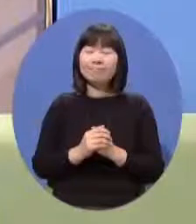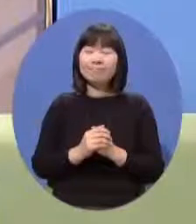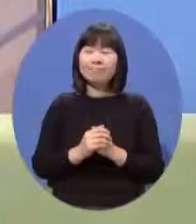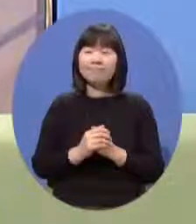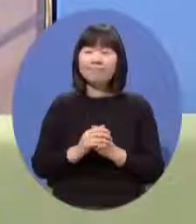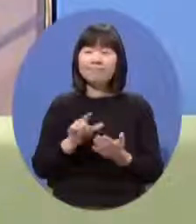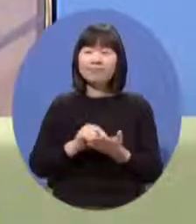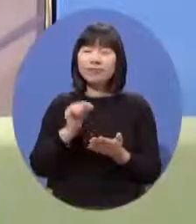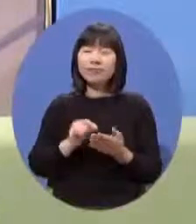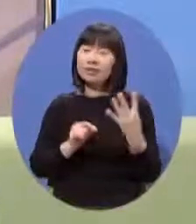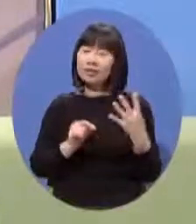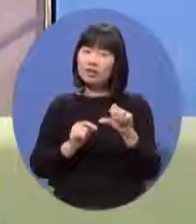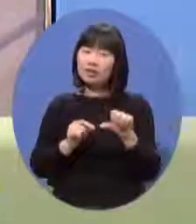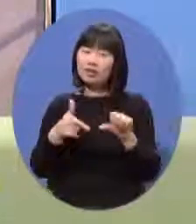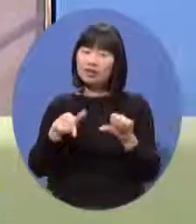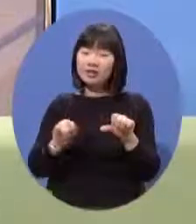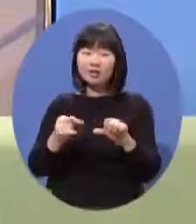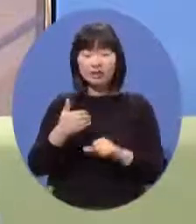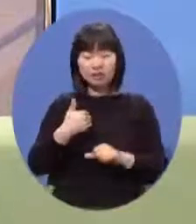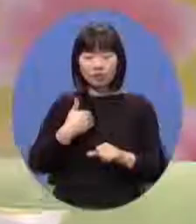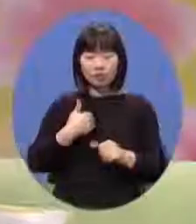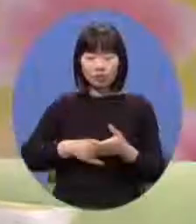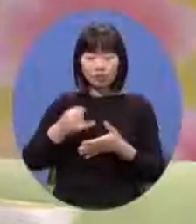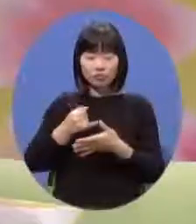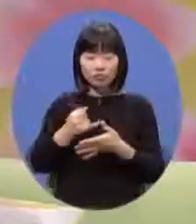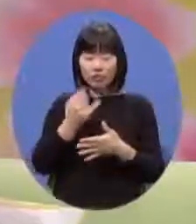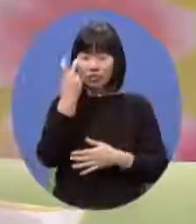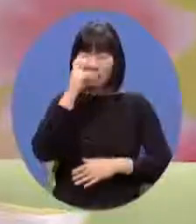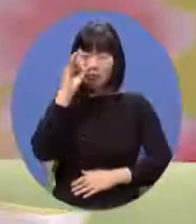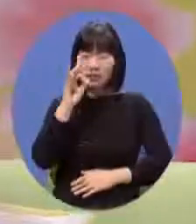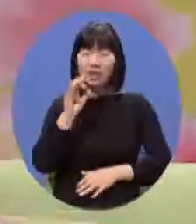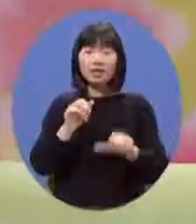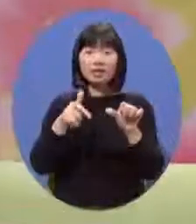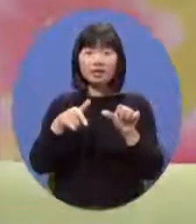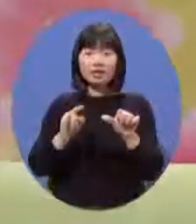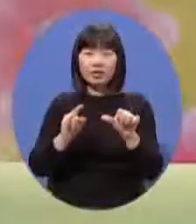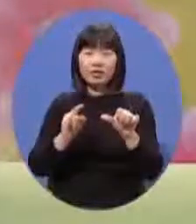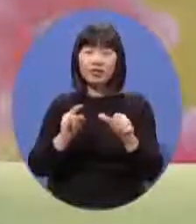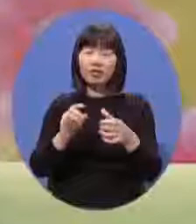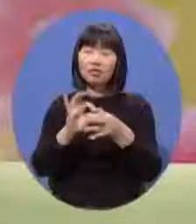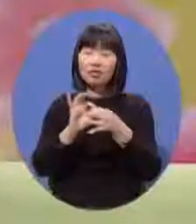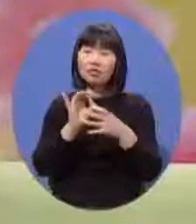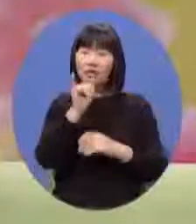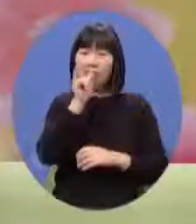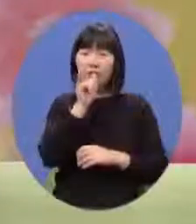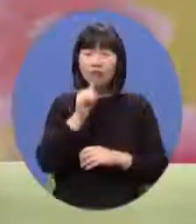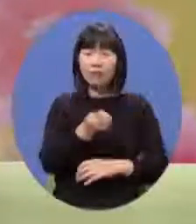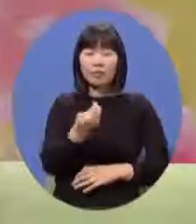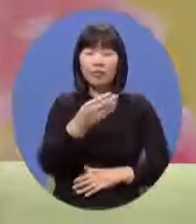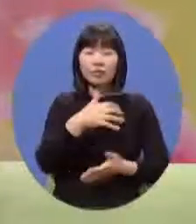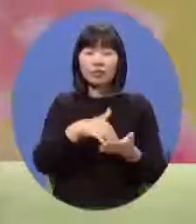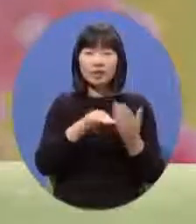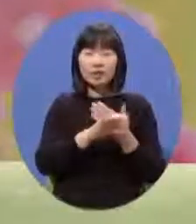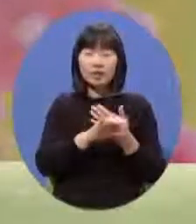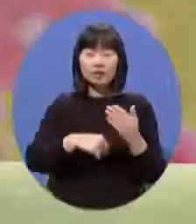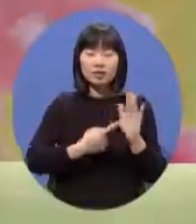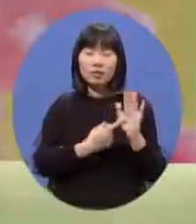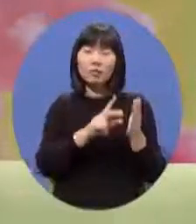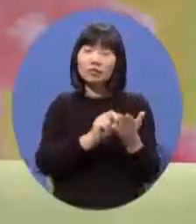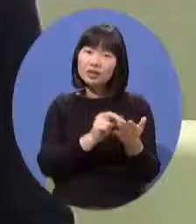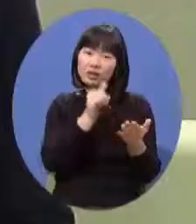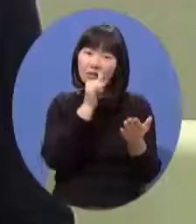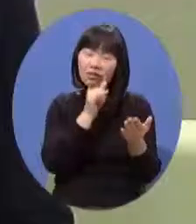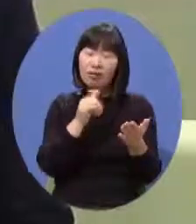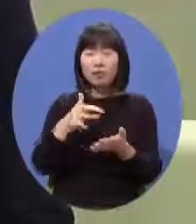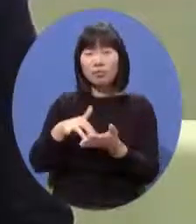한 네다섯 개 정도. 네다섯 개. 저도 서연이 체크해봤는데 한 다섯 개 정도 되거든요. 이게 한 몇 개 정도면 자기 표현이. 이제 요거는 뭐